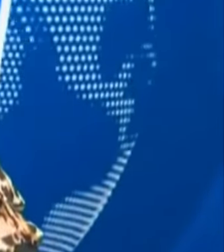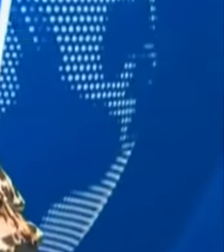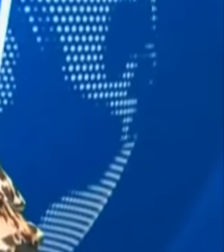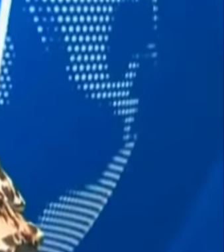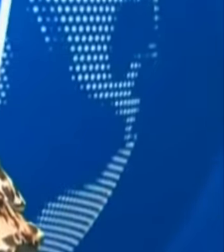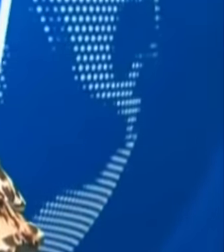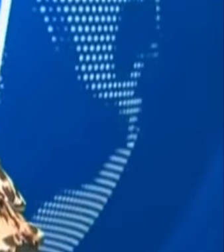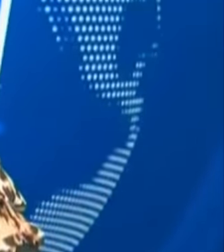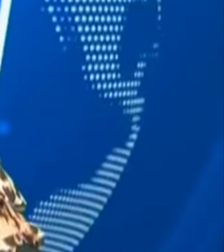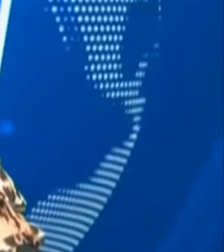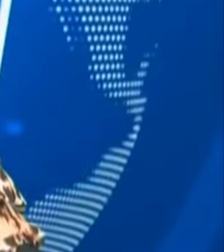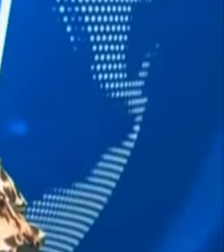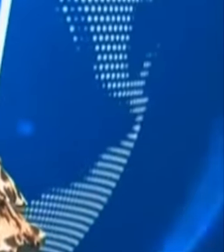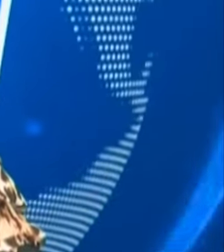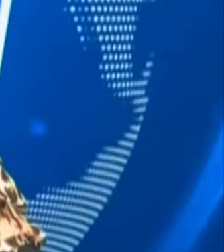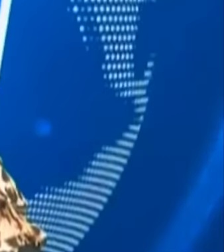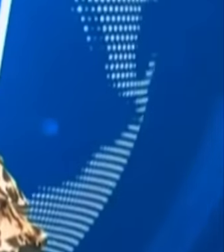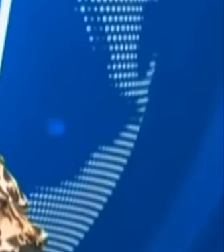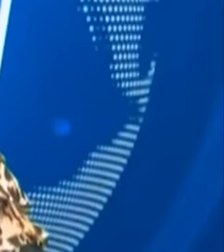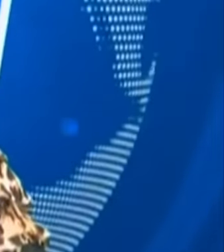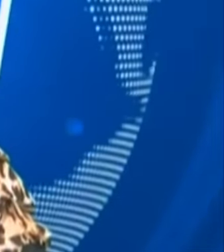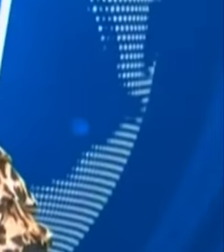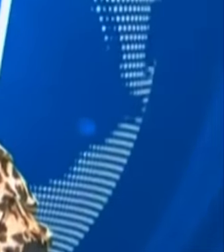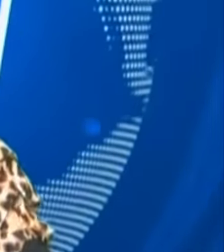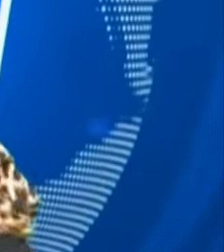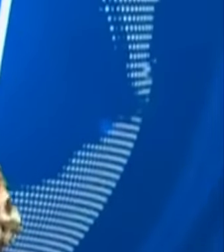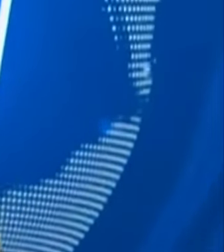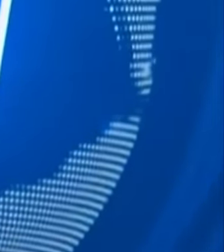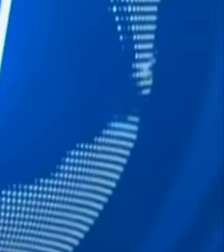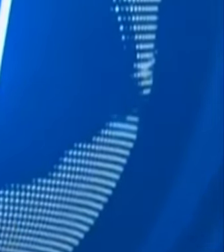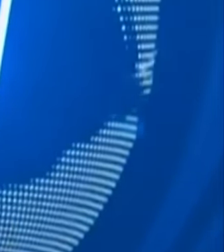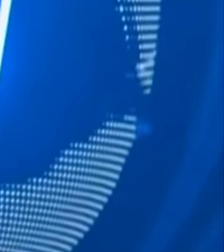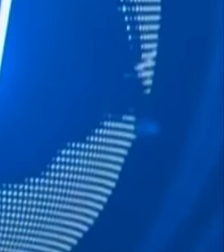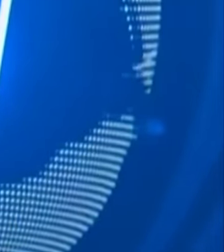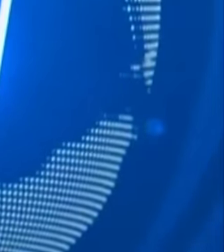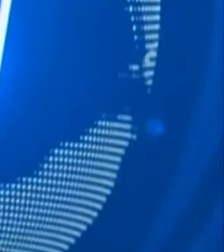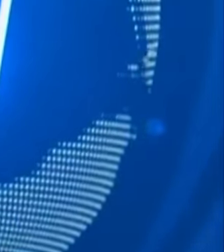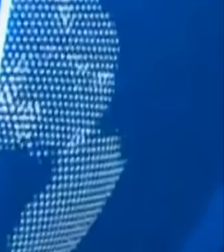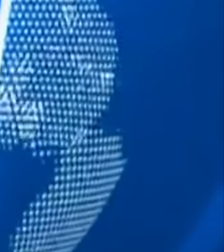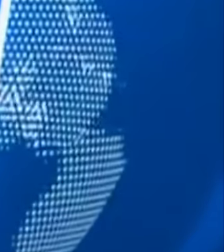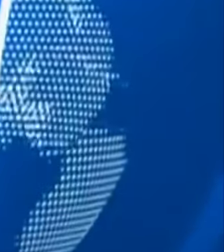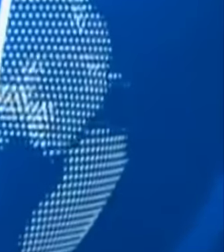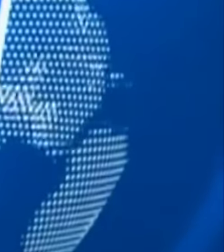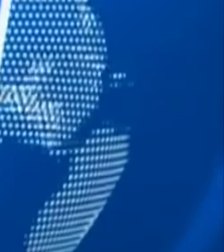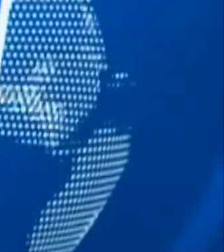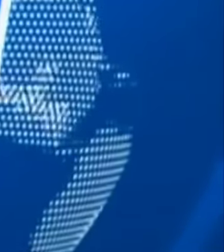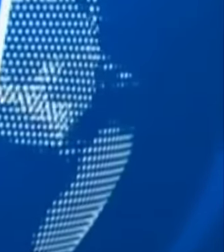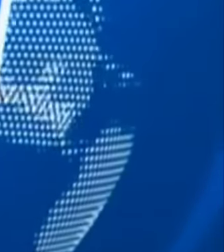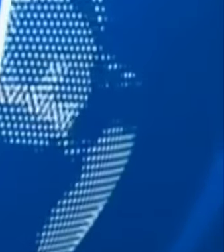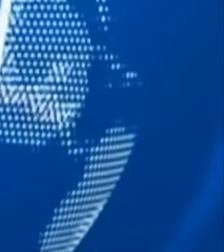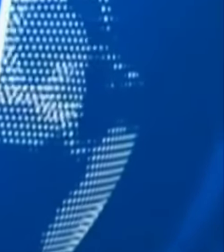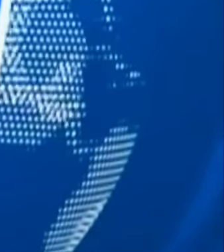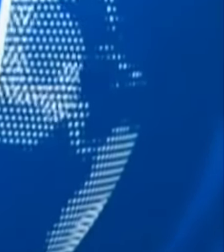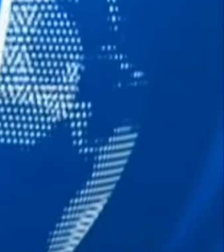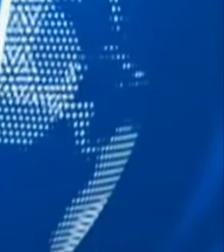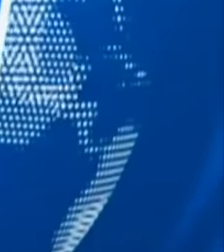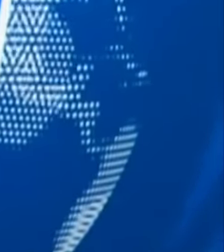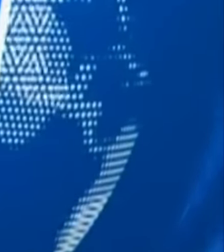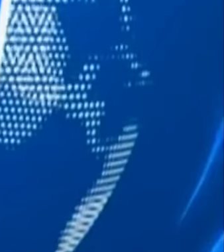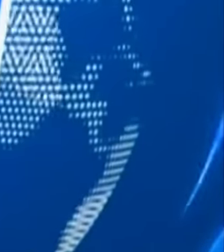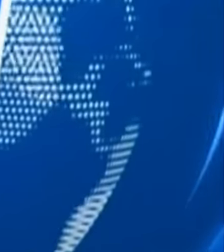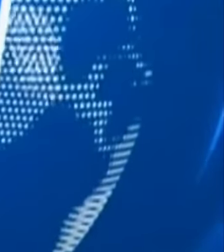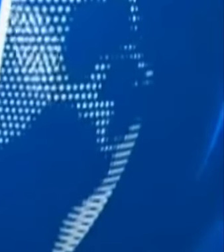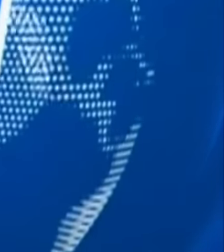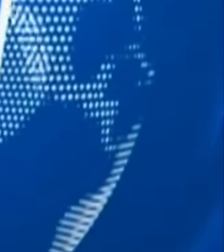Merci d'être avec nous. Le gouvernement Judith Suminwa se réunit pour la première fois en conseil de ministres